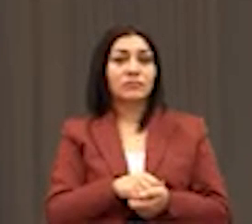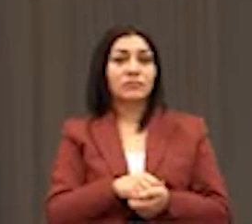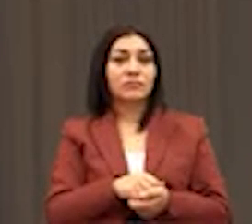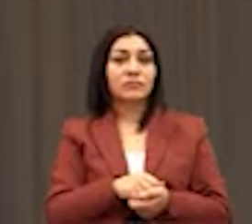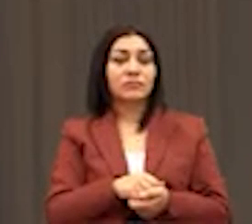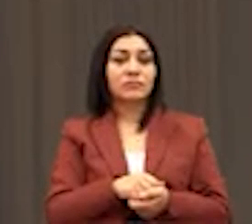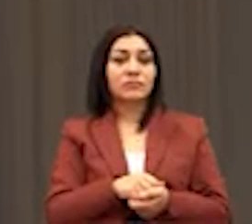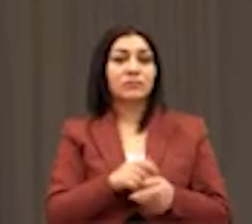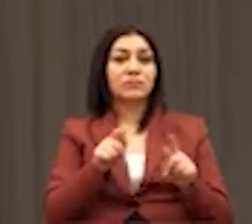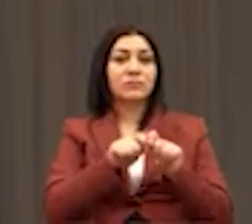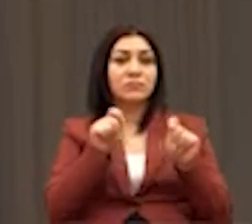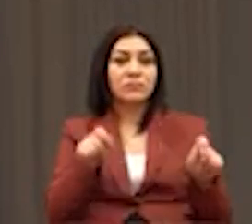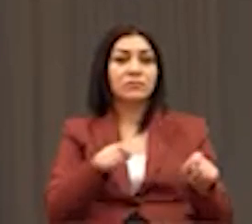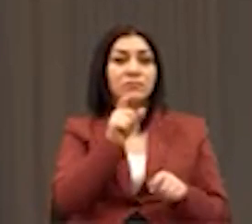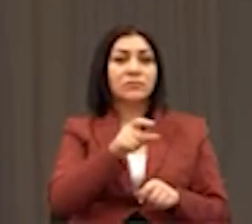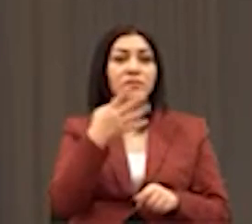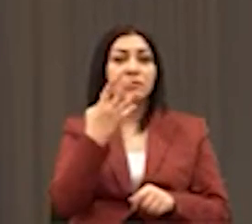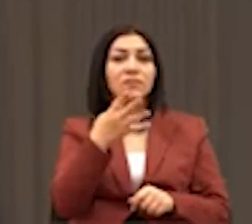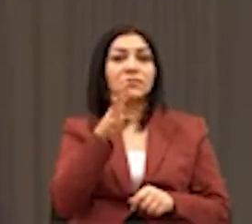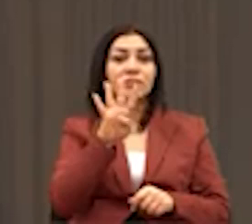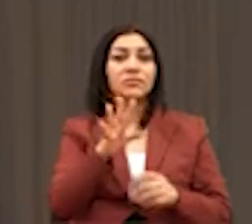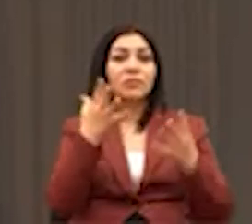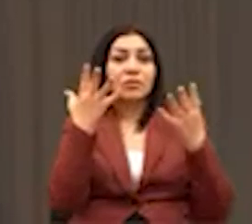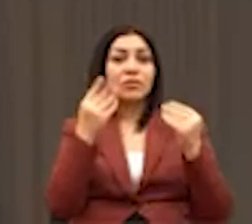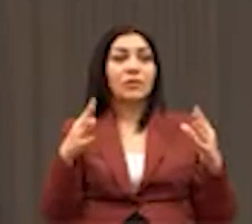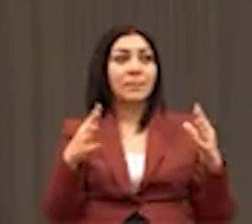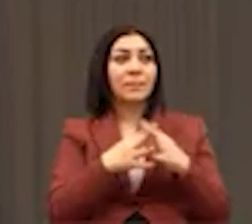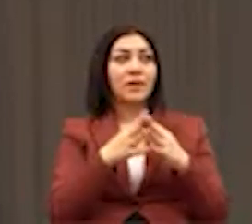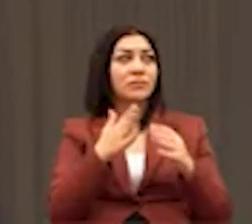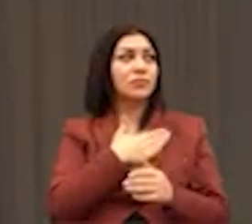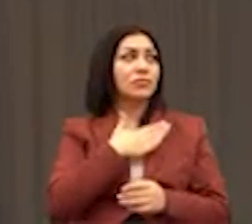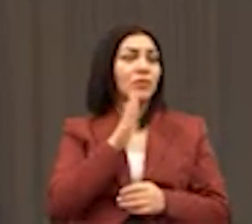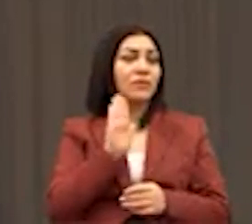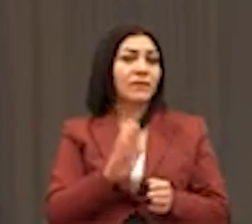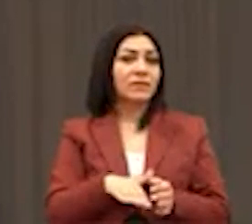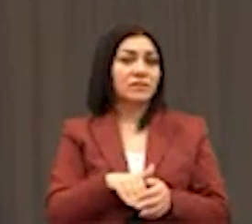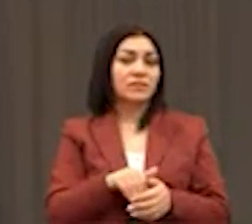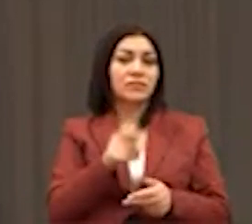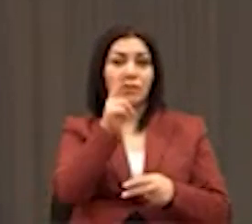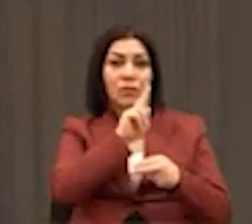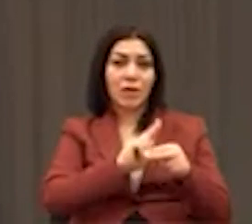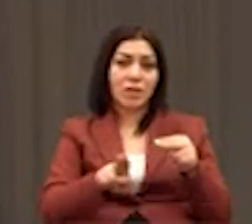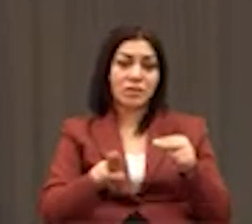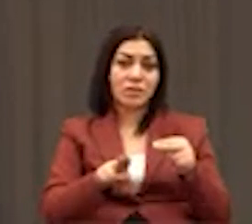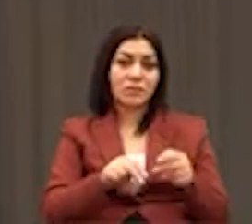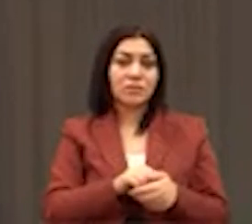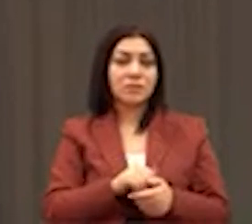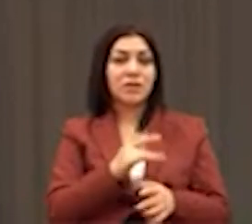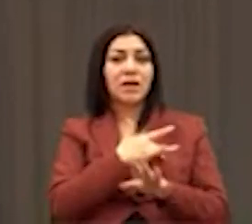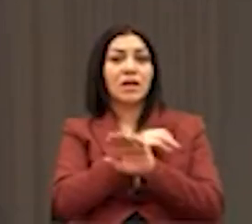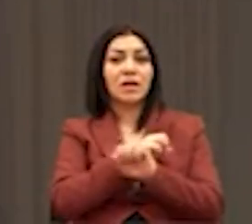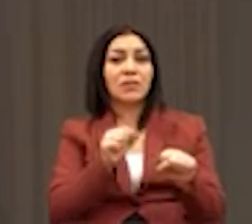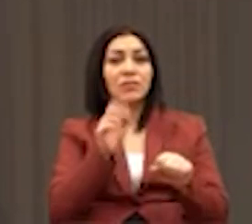այնտեղ հիմնադիրները 44 օրյա պատերազմում զոհված եւ անհայտ կորած